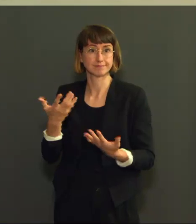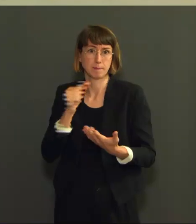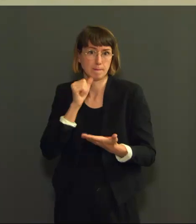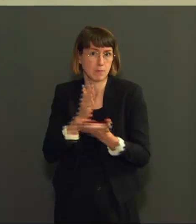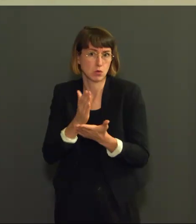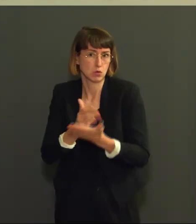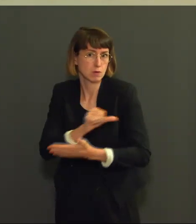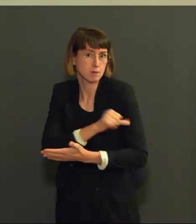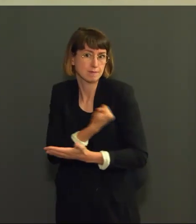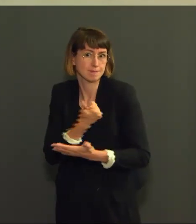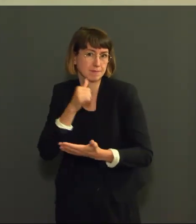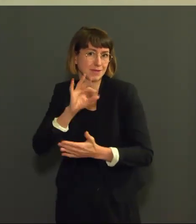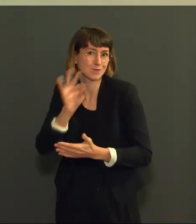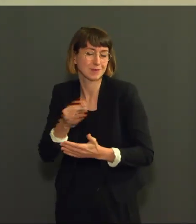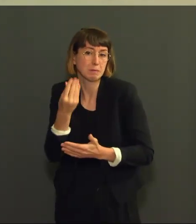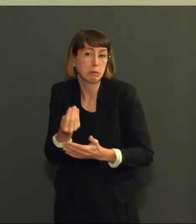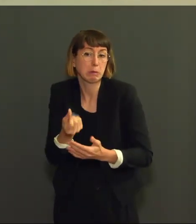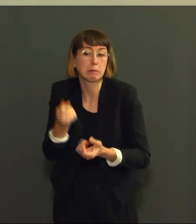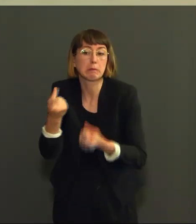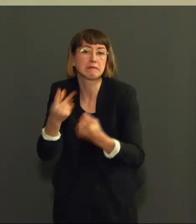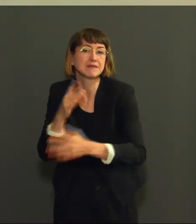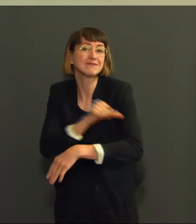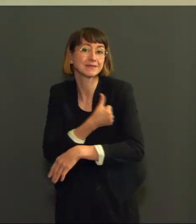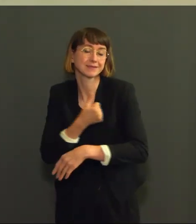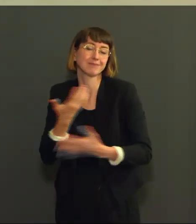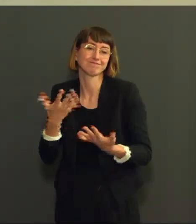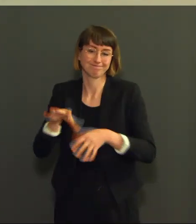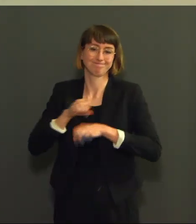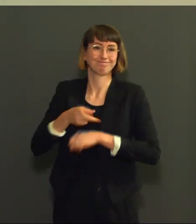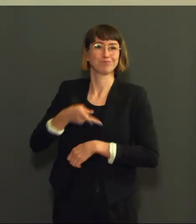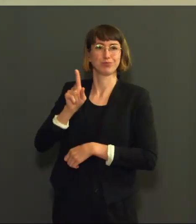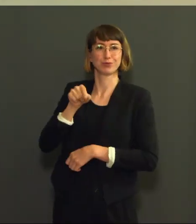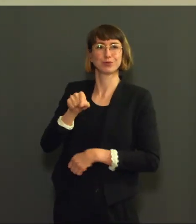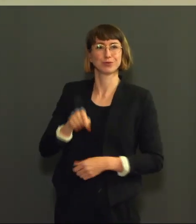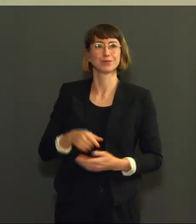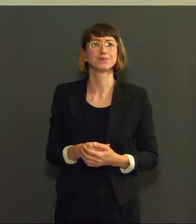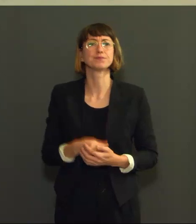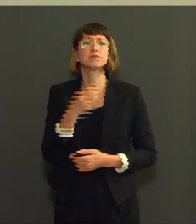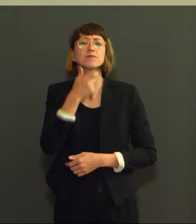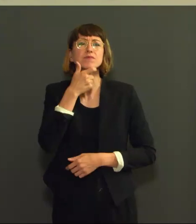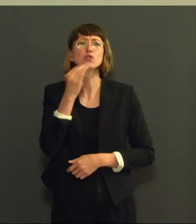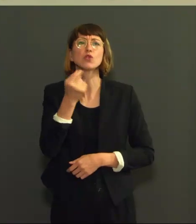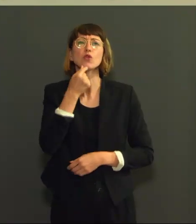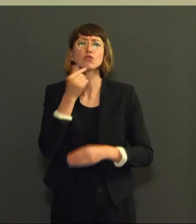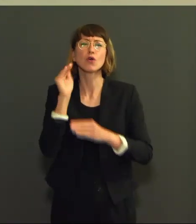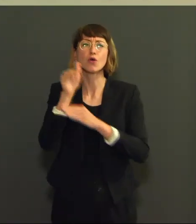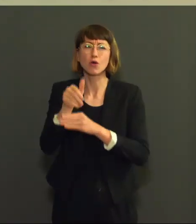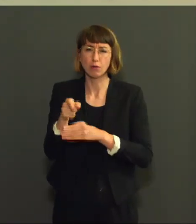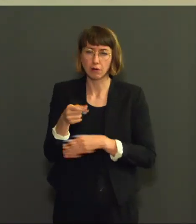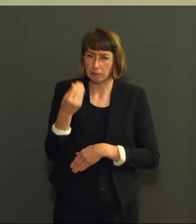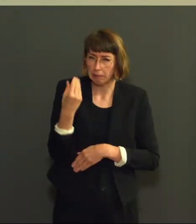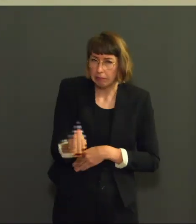actuellement. Peu de cas chez les gens de plus de 90 ans, on a à peu près 5 cas par